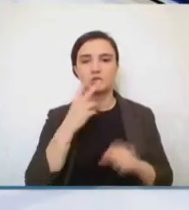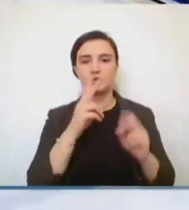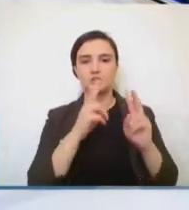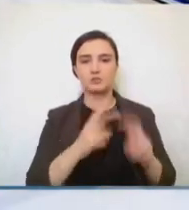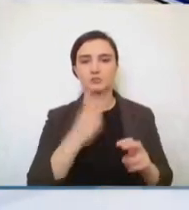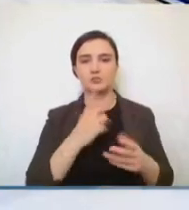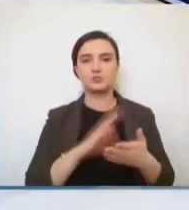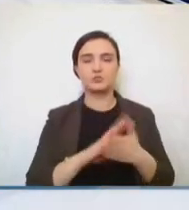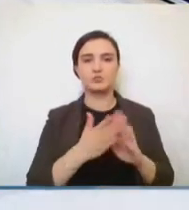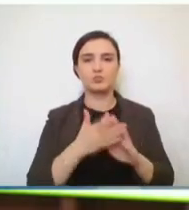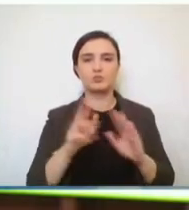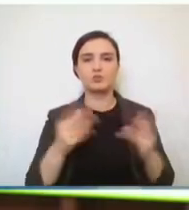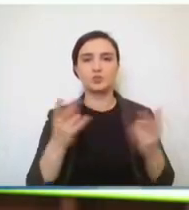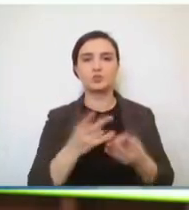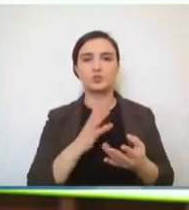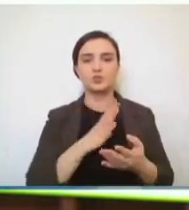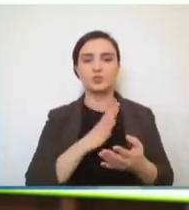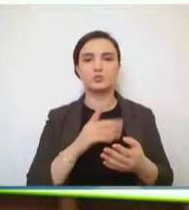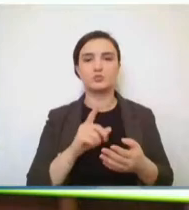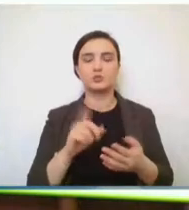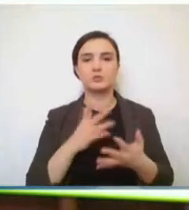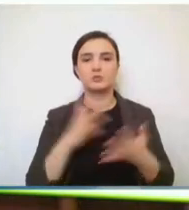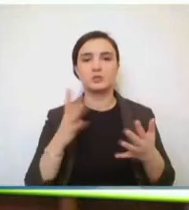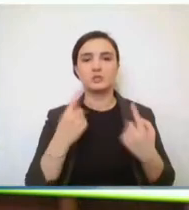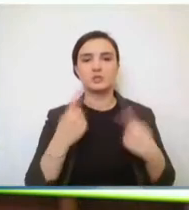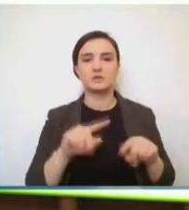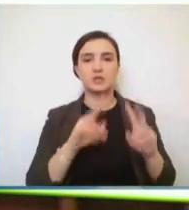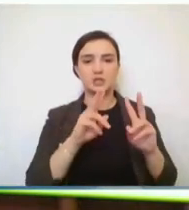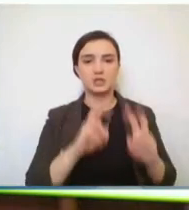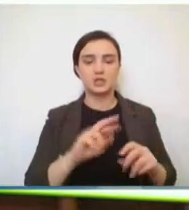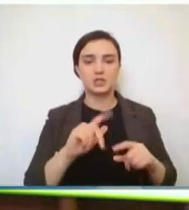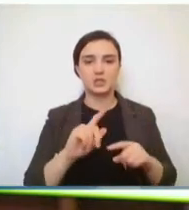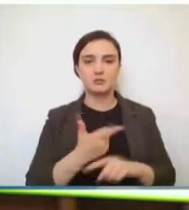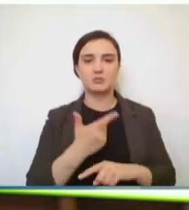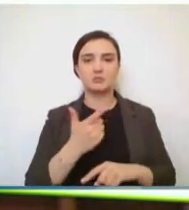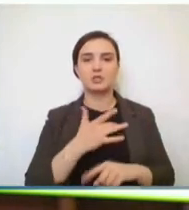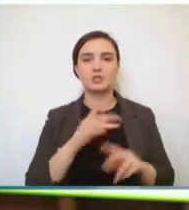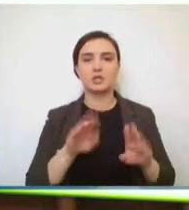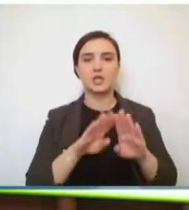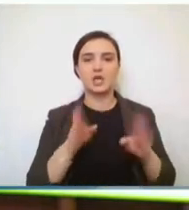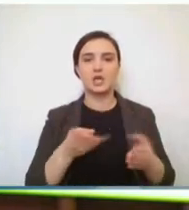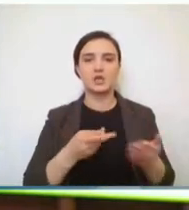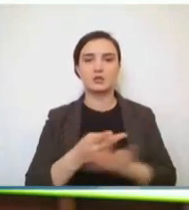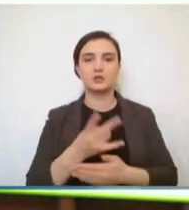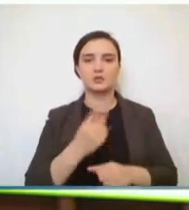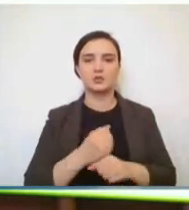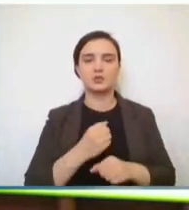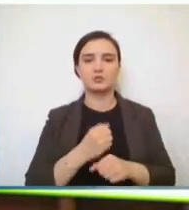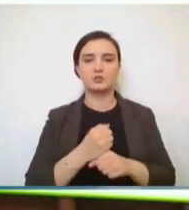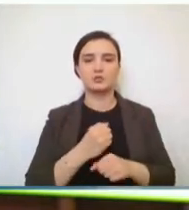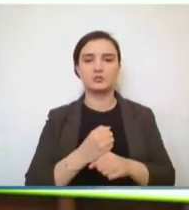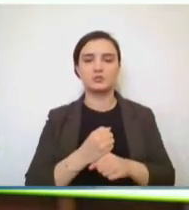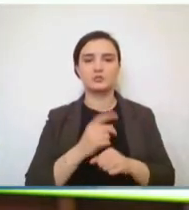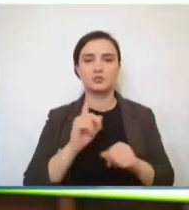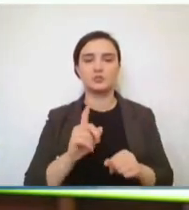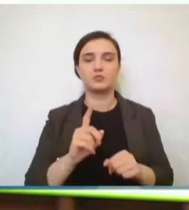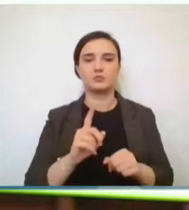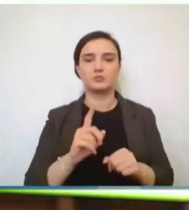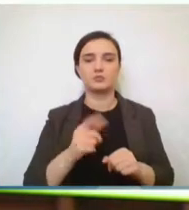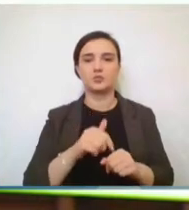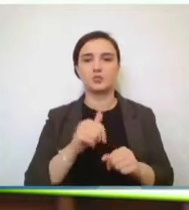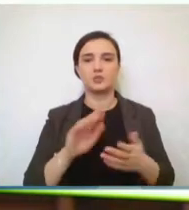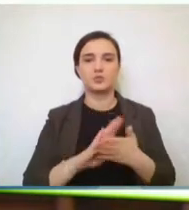საჭირო გახდეს დატვირთვის ტესტის ან განმეორებით კატე კორონაროგრაფია, ესეთი გამოკვლევა მის გაკეთება, უფრო იმის და მიხედვით როგორი სიტუაცია არის.